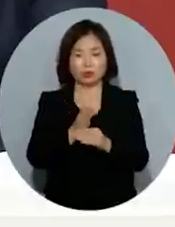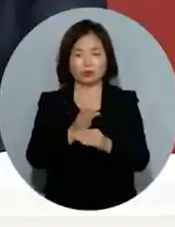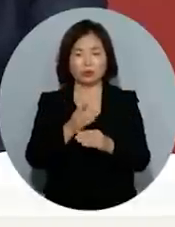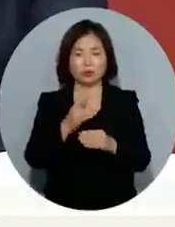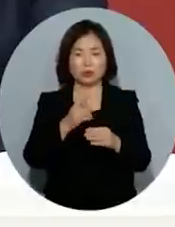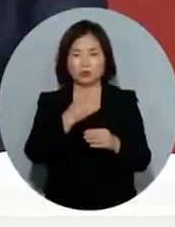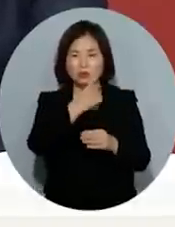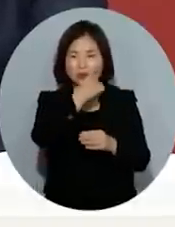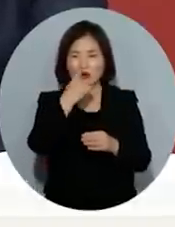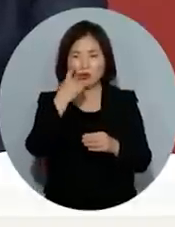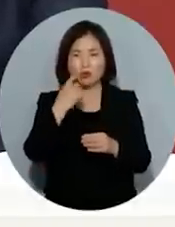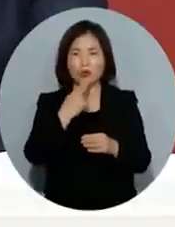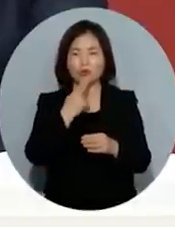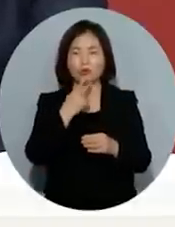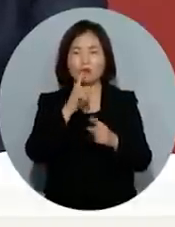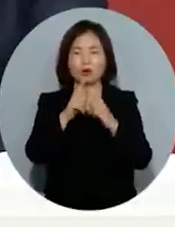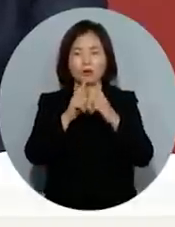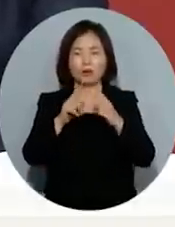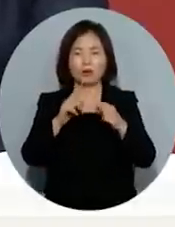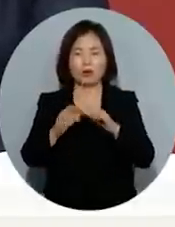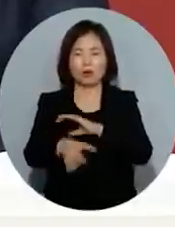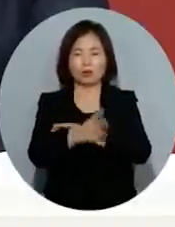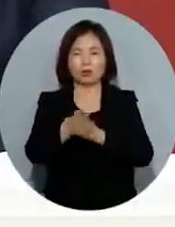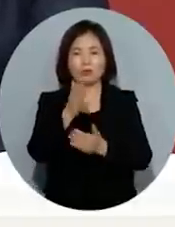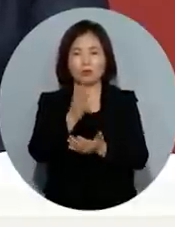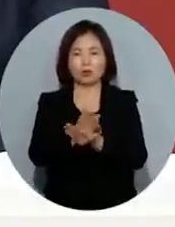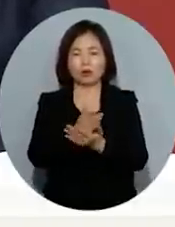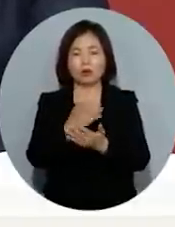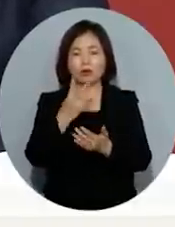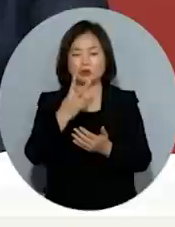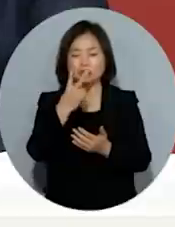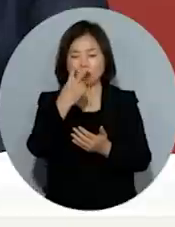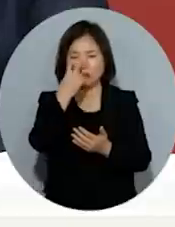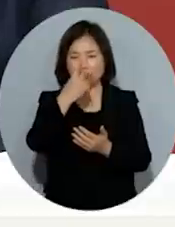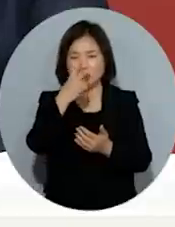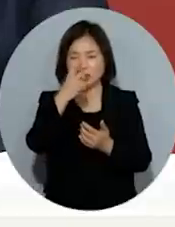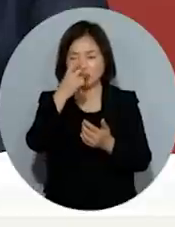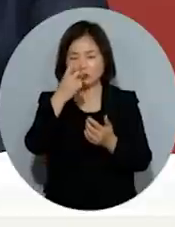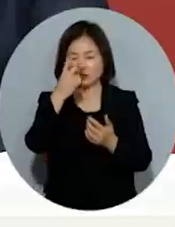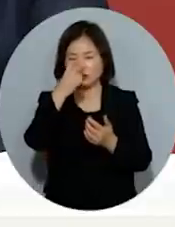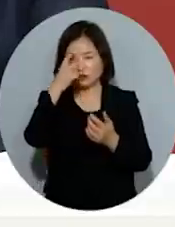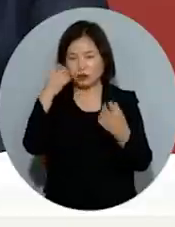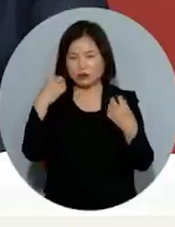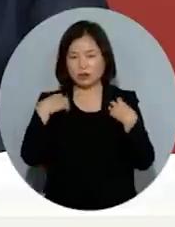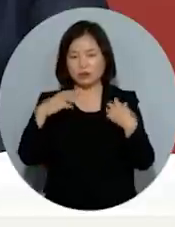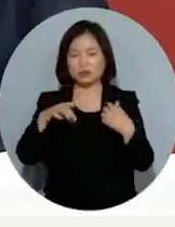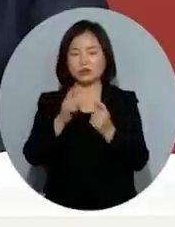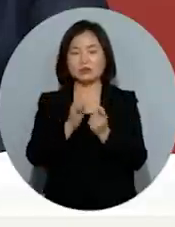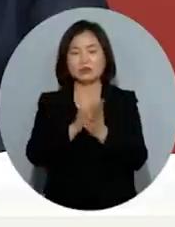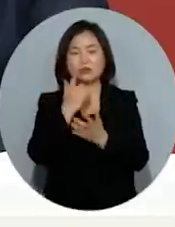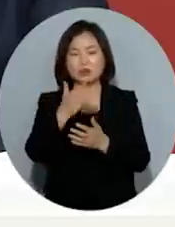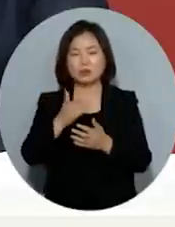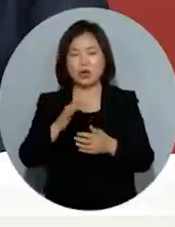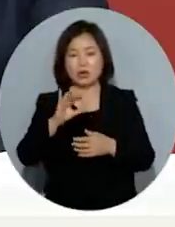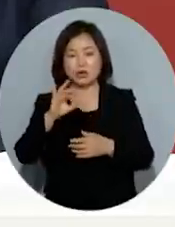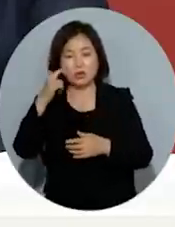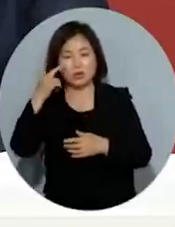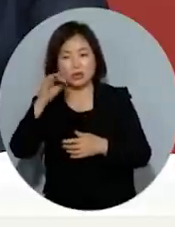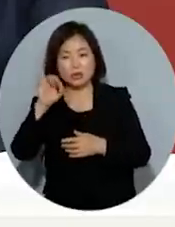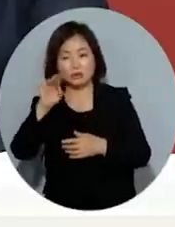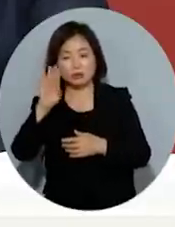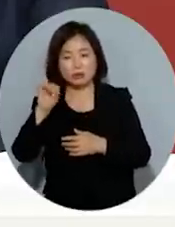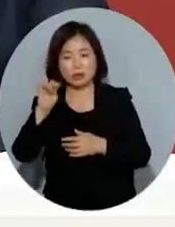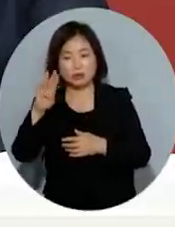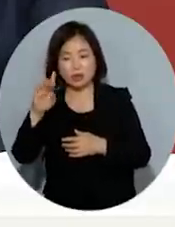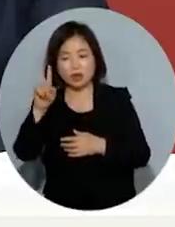없는 그런 말씀을 하지 마시고. 어떻게 검사장이 직접 김관진 안보실장 수사할 때도 이명박이 시켰다